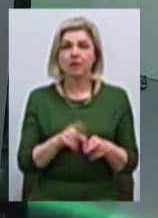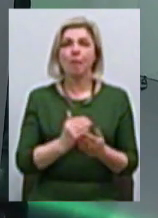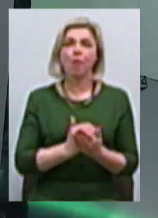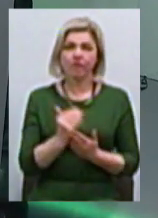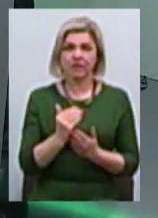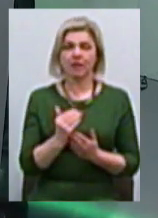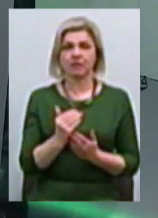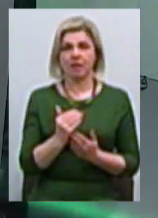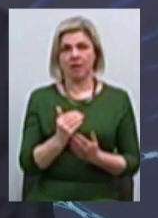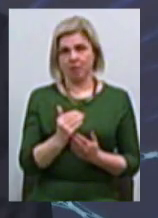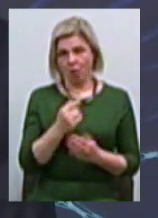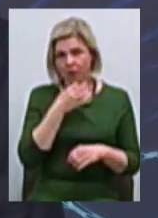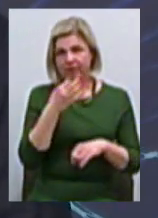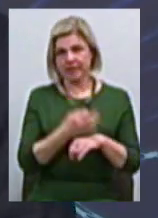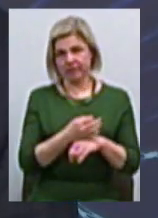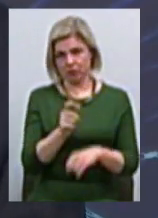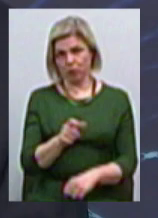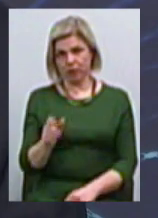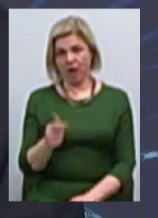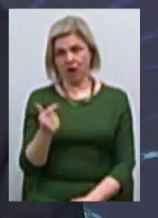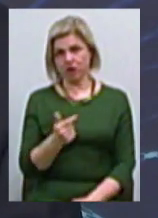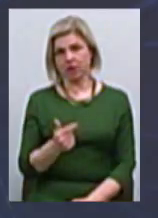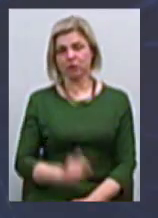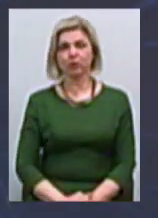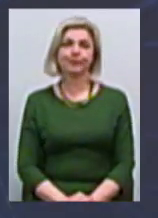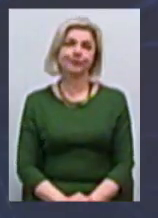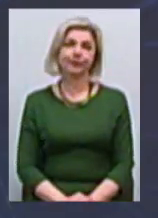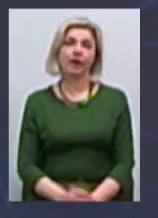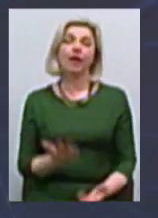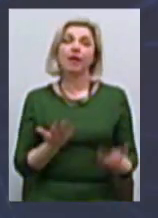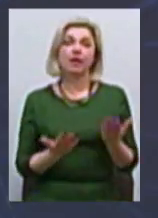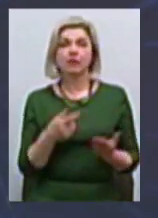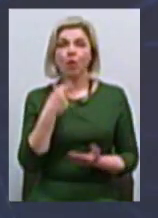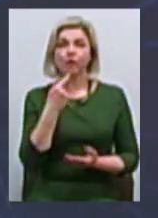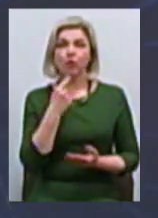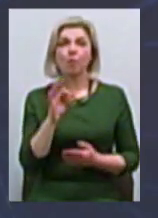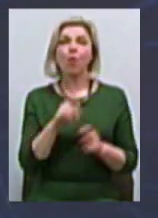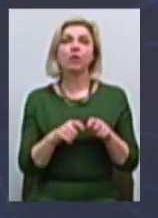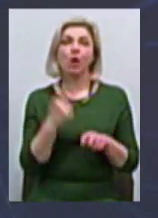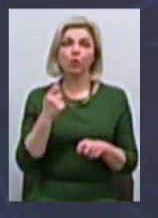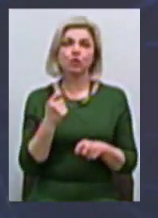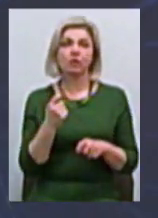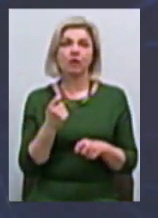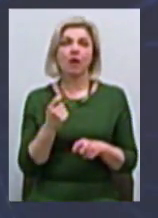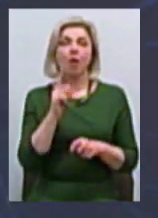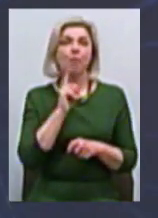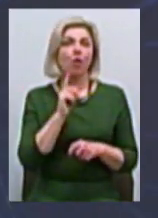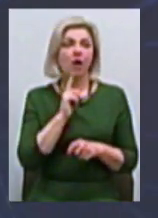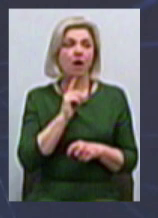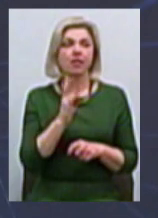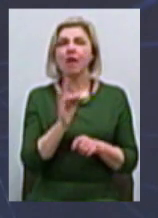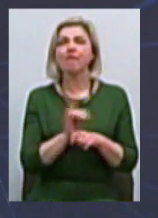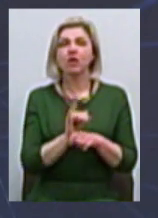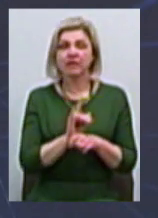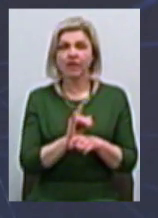повысило гражданскую ответственность избирателя. Якщо говоримо про порушення як такі, поки що не спроби